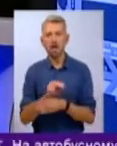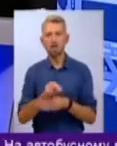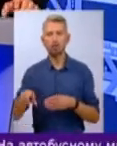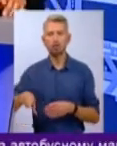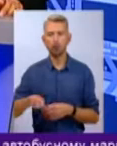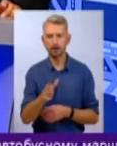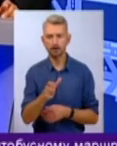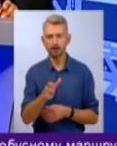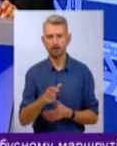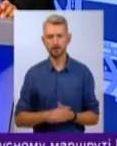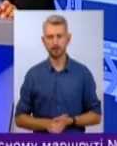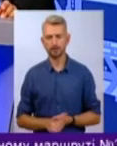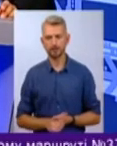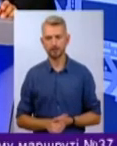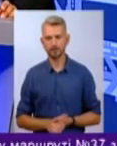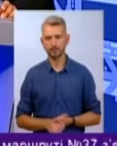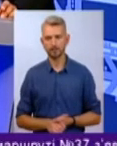доріг.